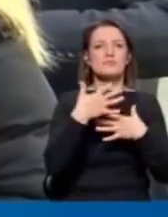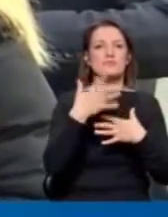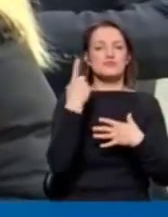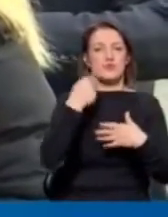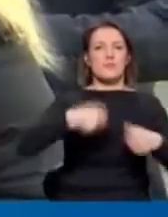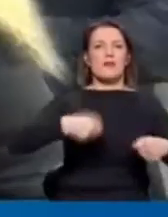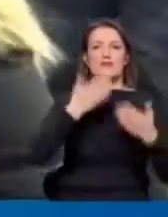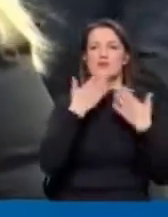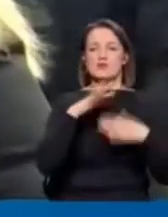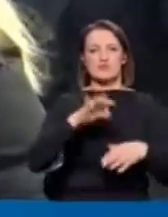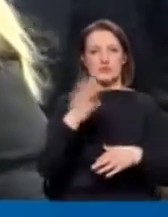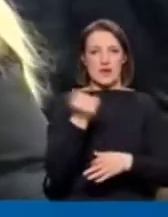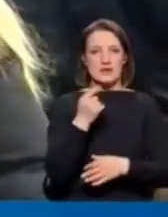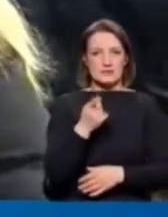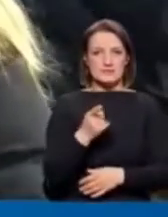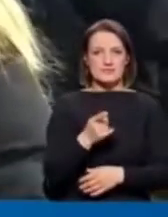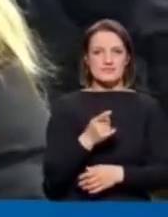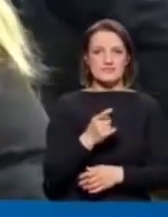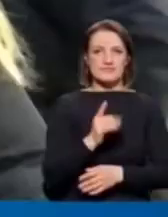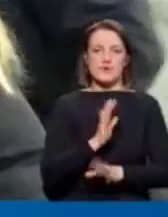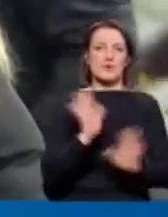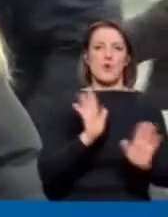bugün aldık